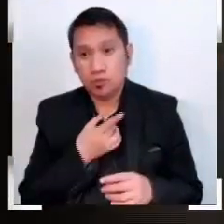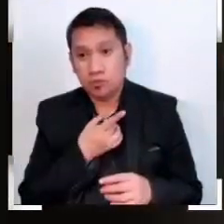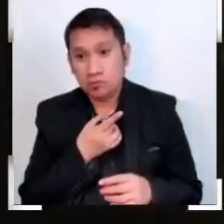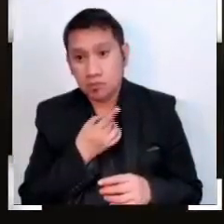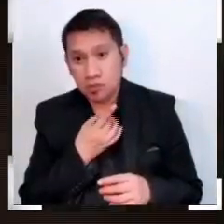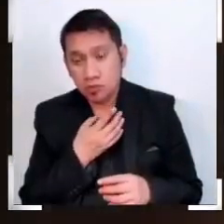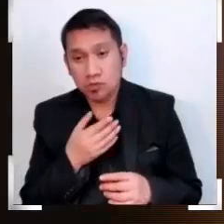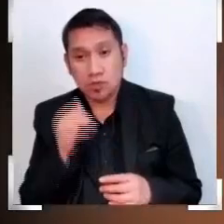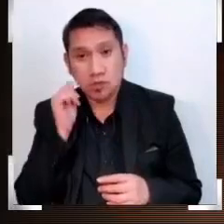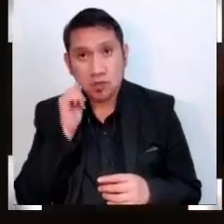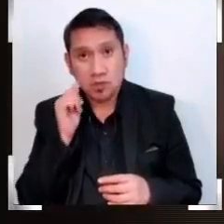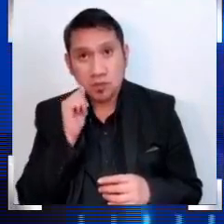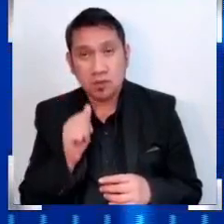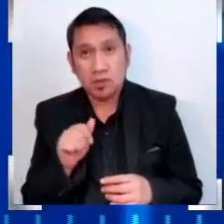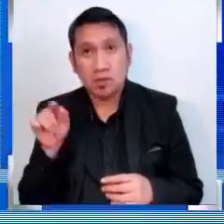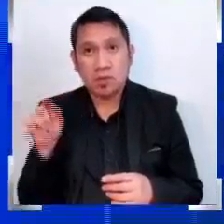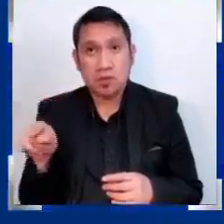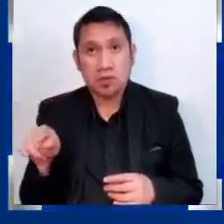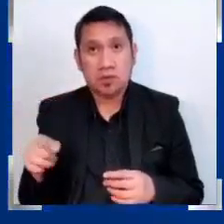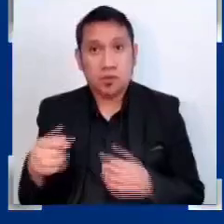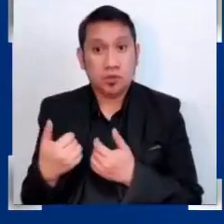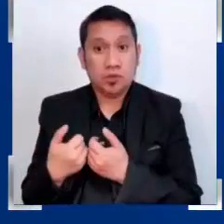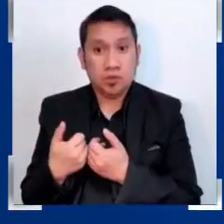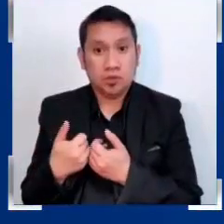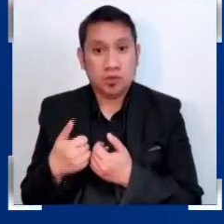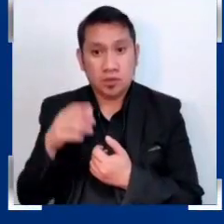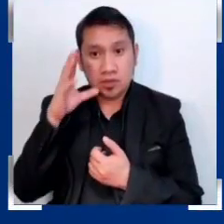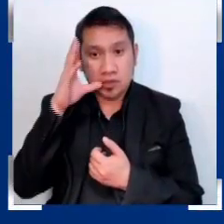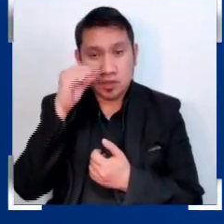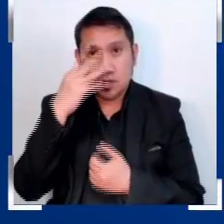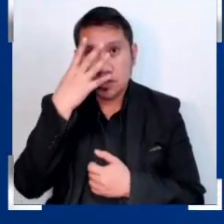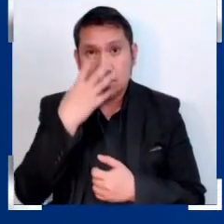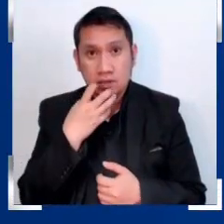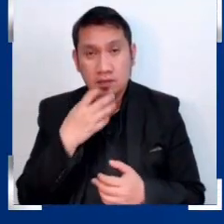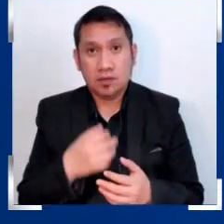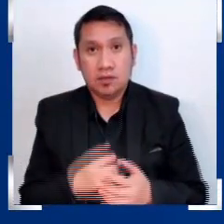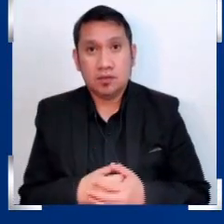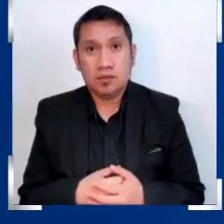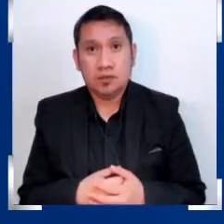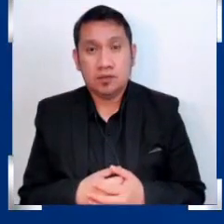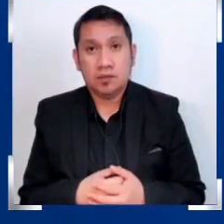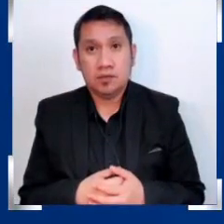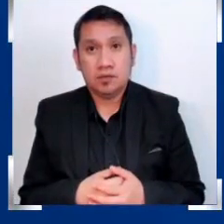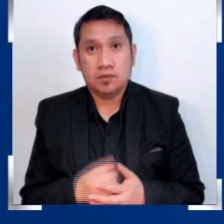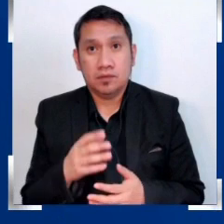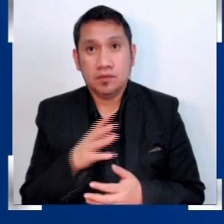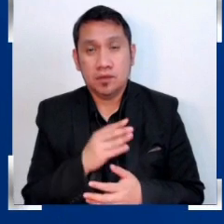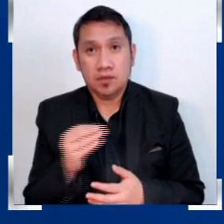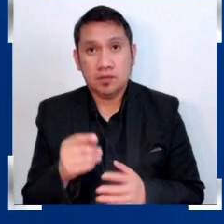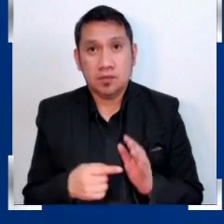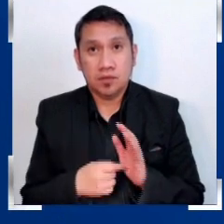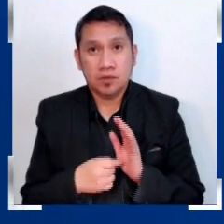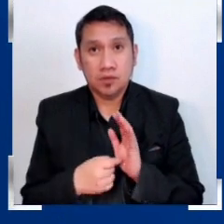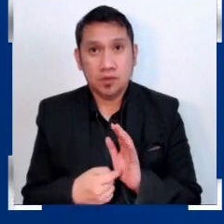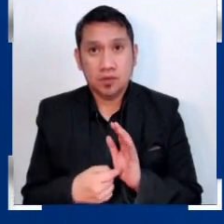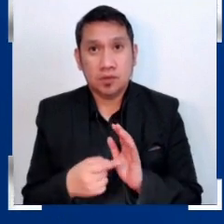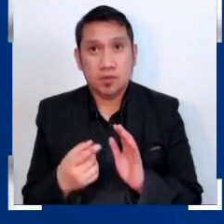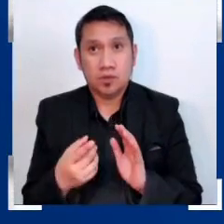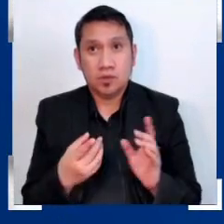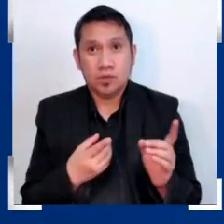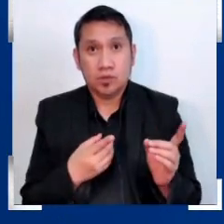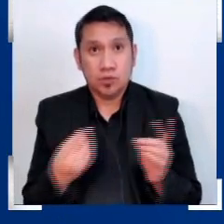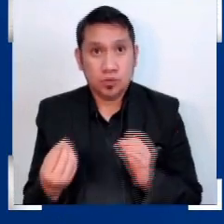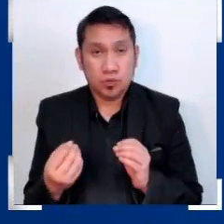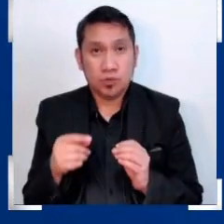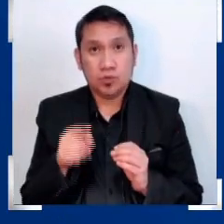na ikinagalit ng kasintahan ng babae. Pag niya maapti, dito na po siya nag-display o inappropriate behavior sa gawas, which is gitna ng inom